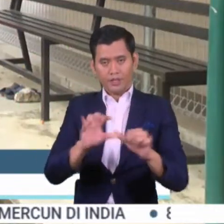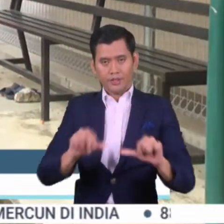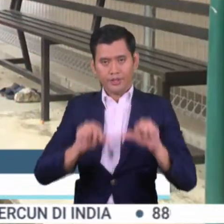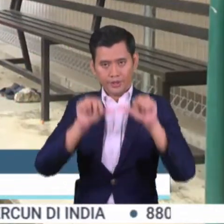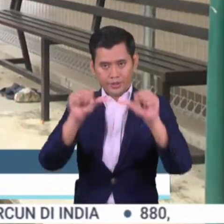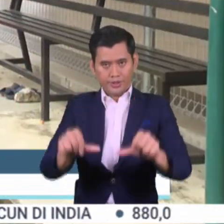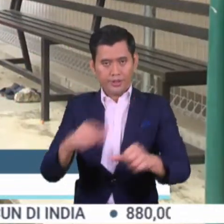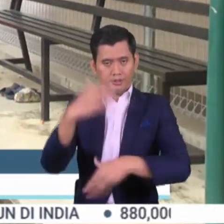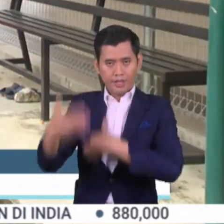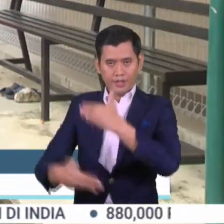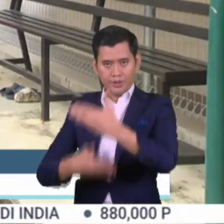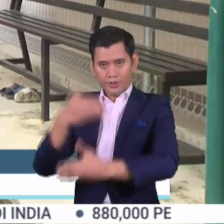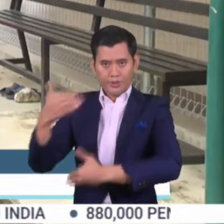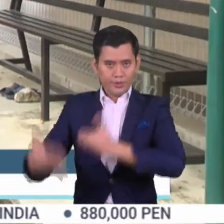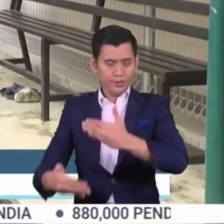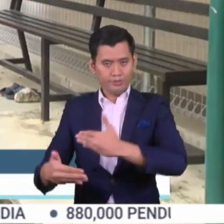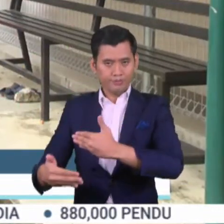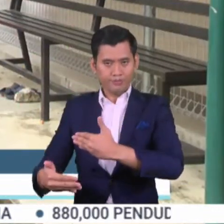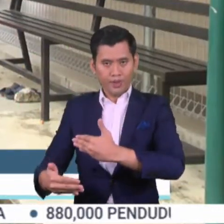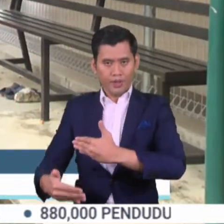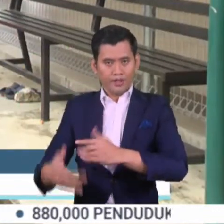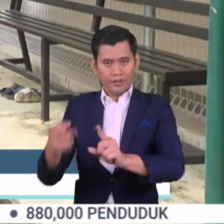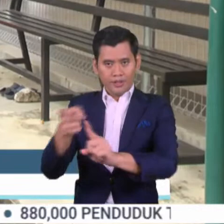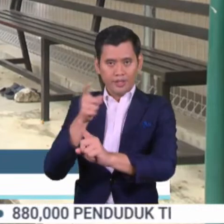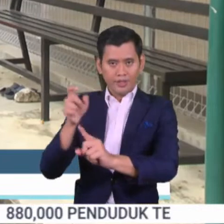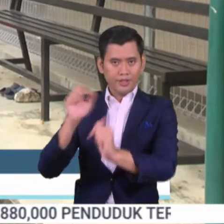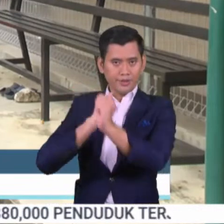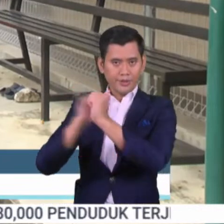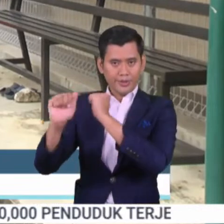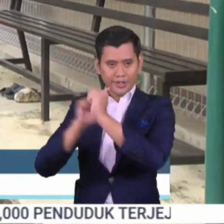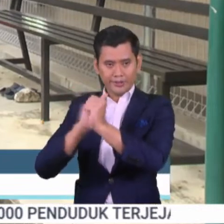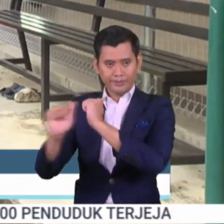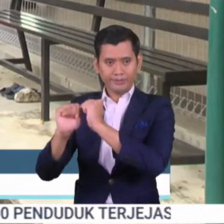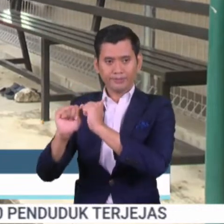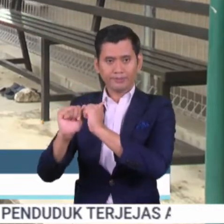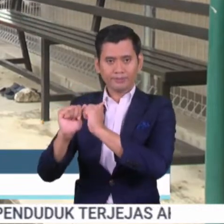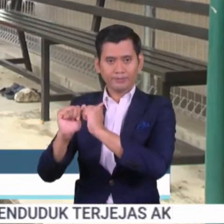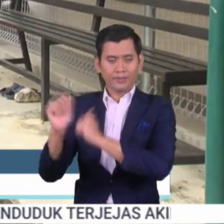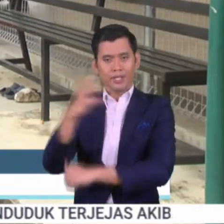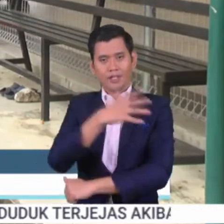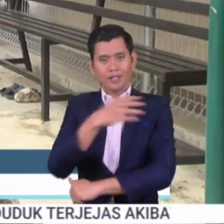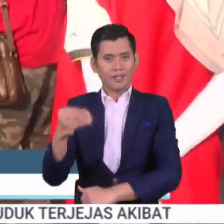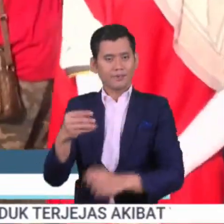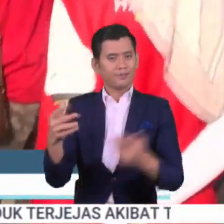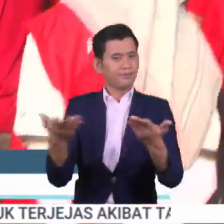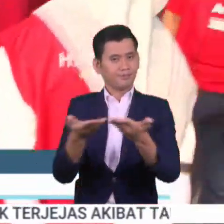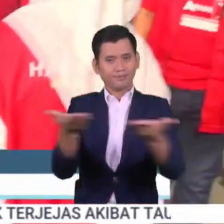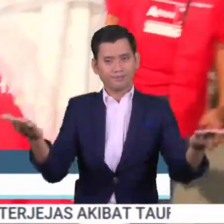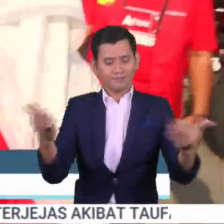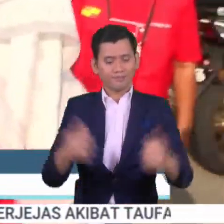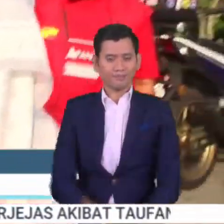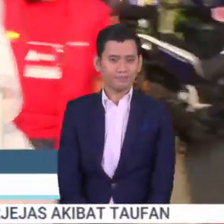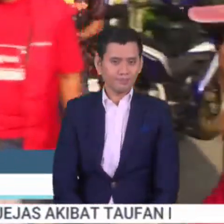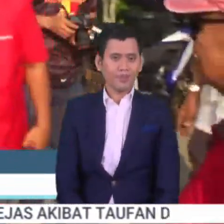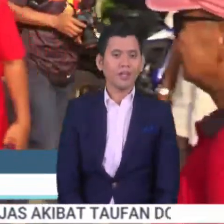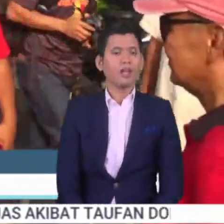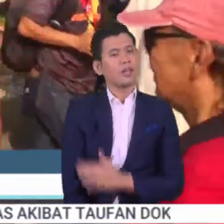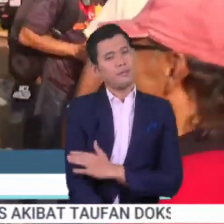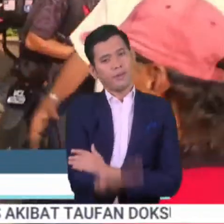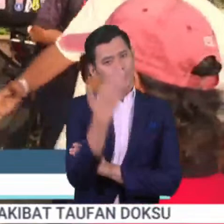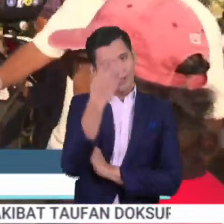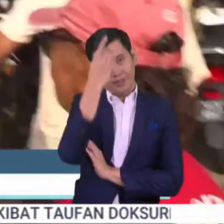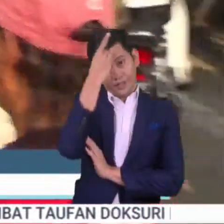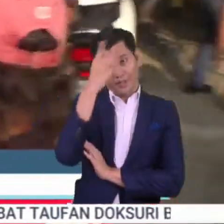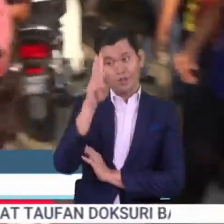terus maju dari segi sukan dan penduduk setempat. Seawal pagi, Datuk